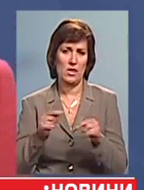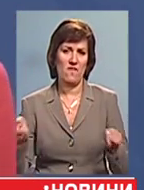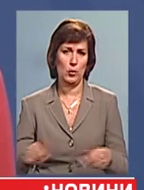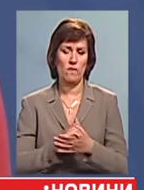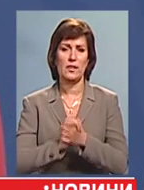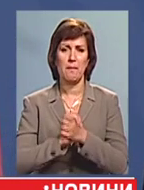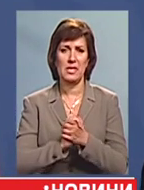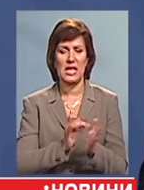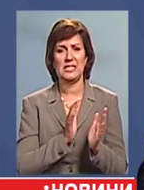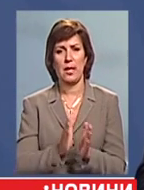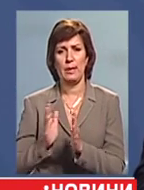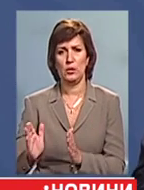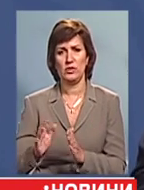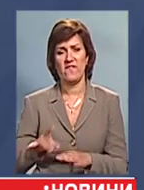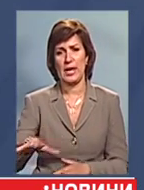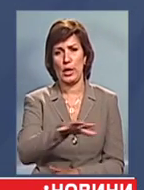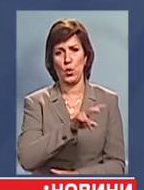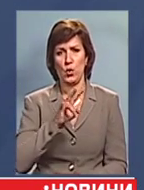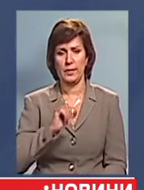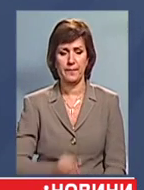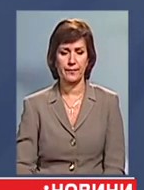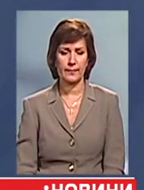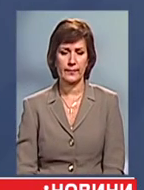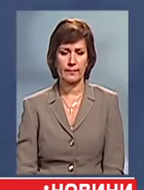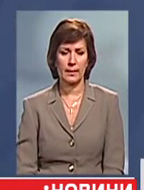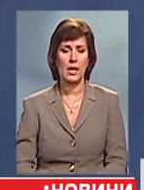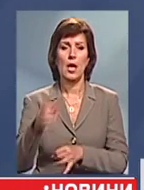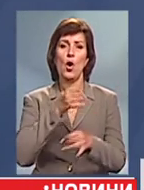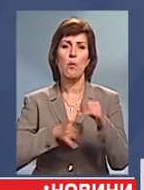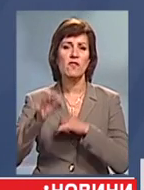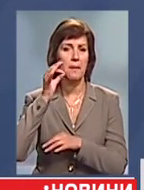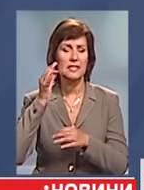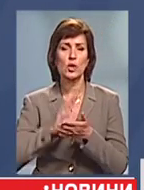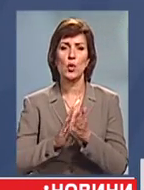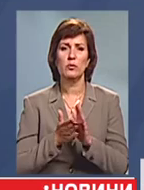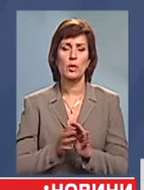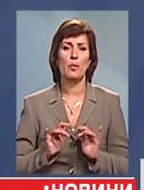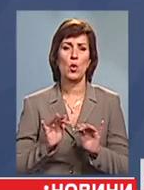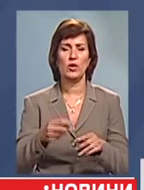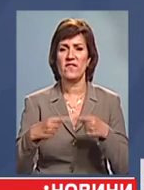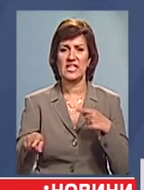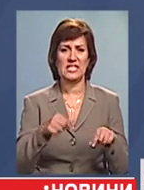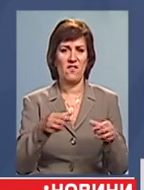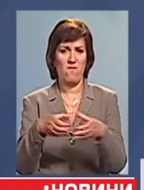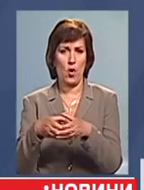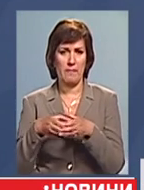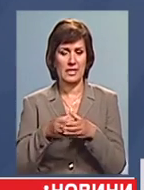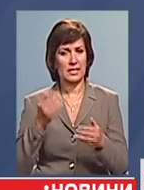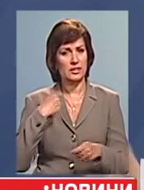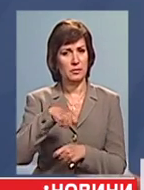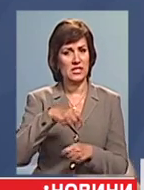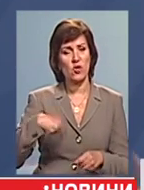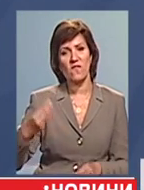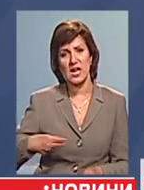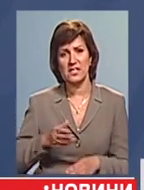відновлення миру та стабільності в регіоні. Обговорення мінських домовленостей проходить в різних форматах. Раніше ми з